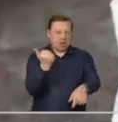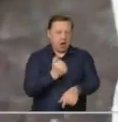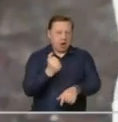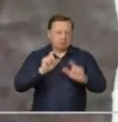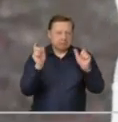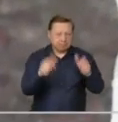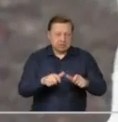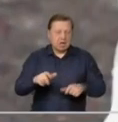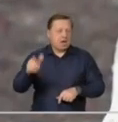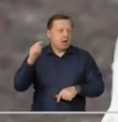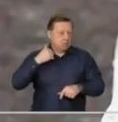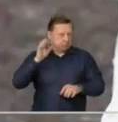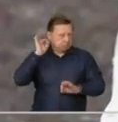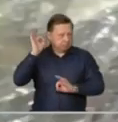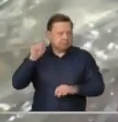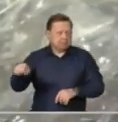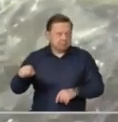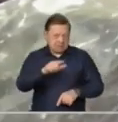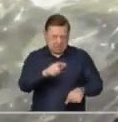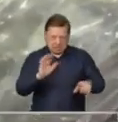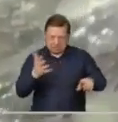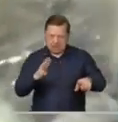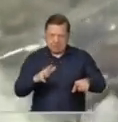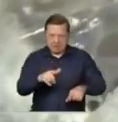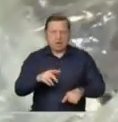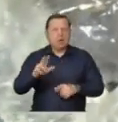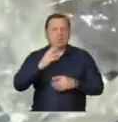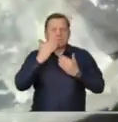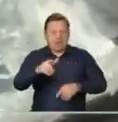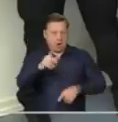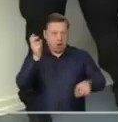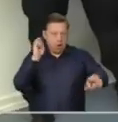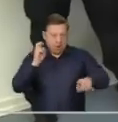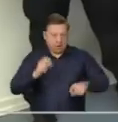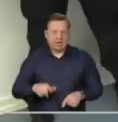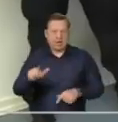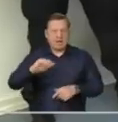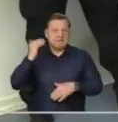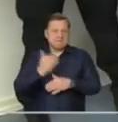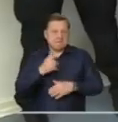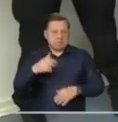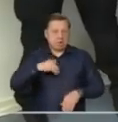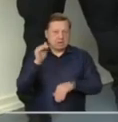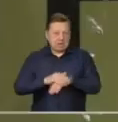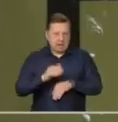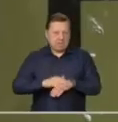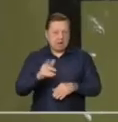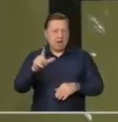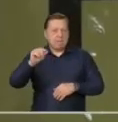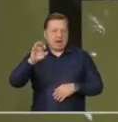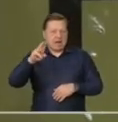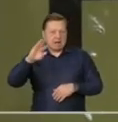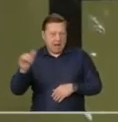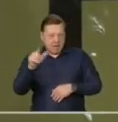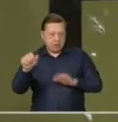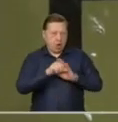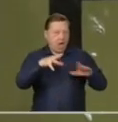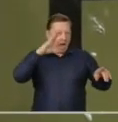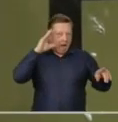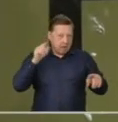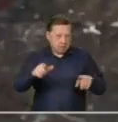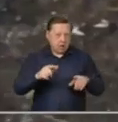niemieckie otrzymały wcześniej sygnał o podejrzanej przesyłce od służb w Holandii. Obserwowana firma z Rotterdamu zamówiła ładunek z Paragwaju do Hamburga. Okazało się,